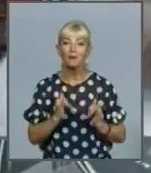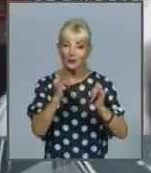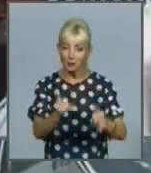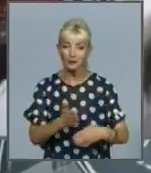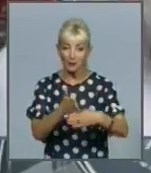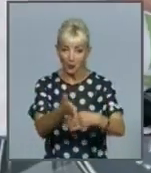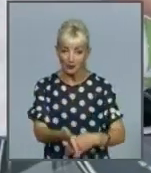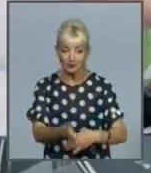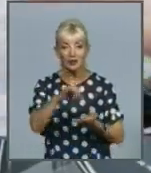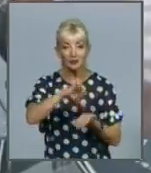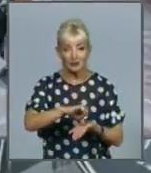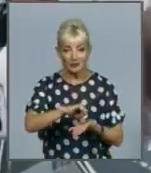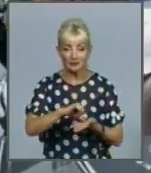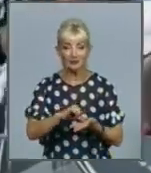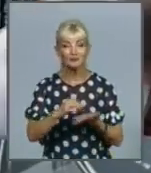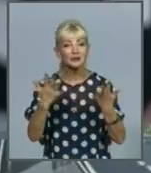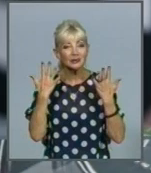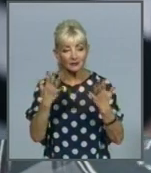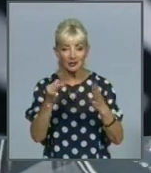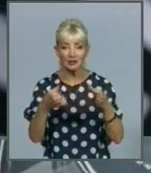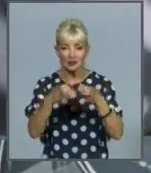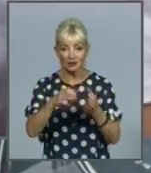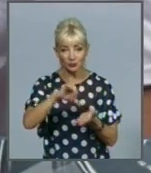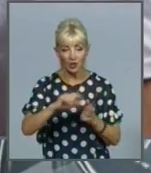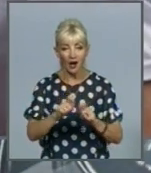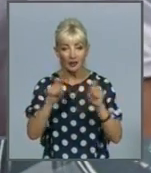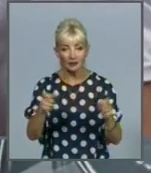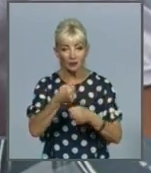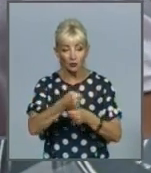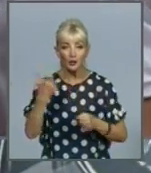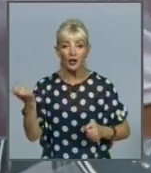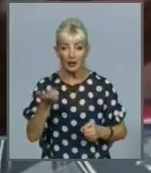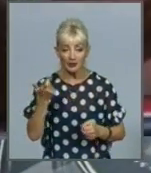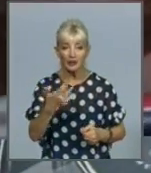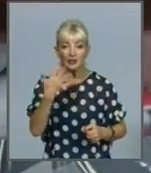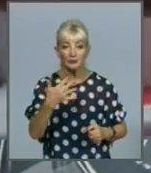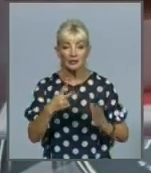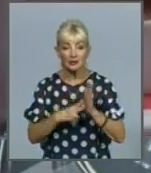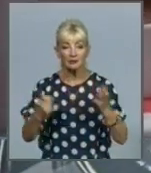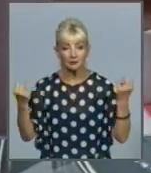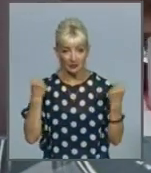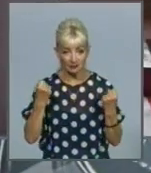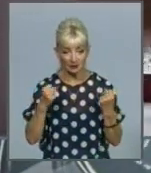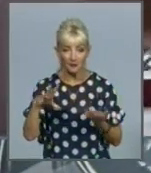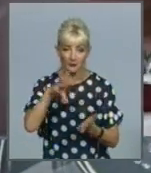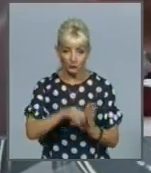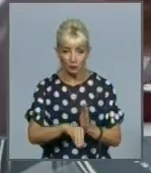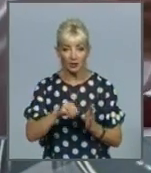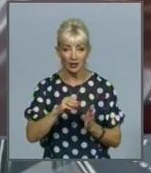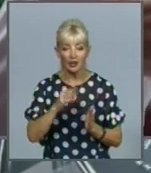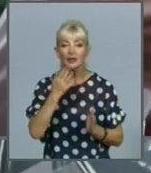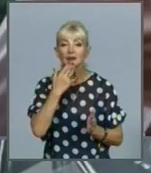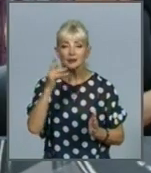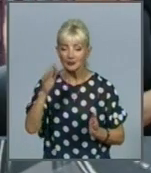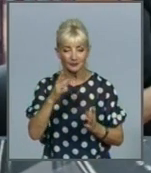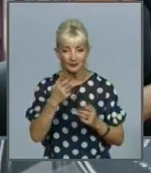гостем. Представительным получился и состав участников открытого кубка Харькова. 57 спортсменов, включая иногородних